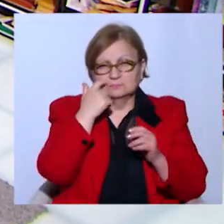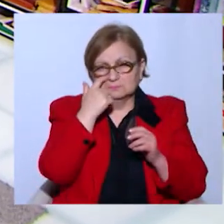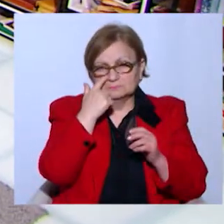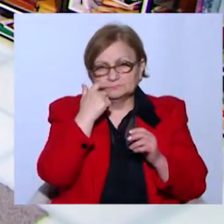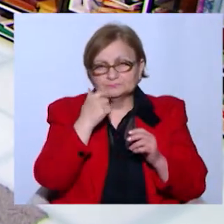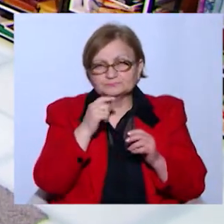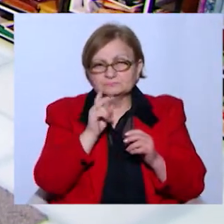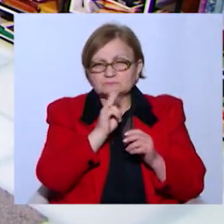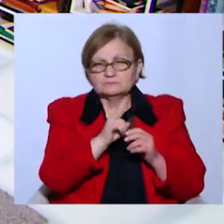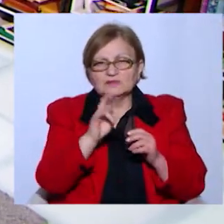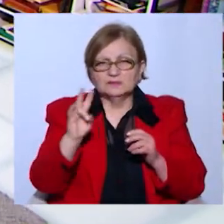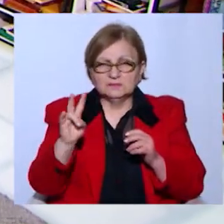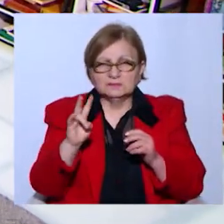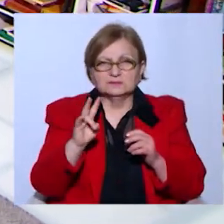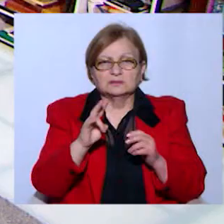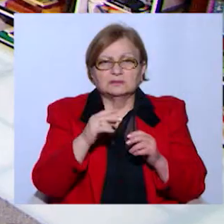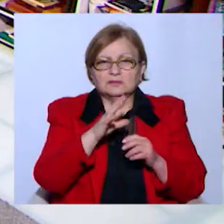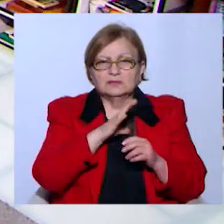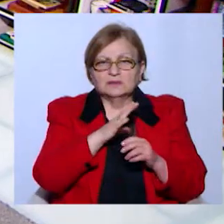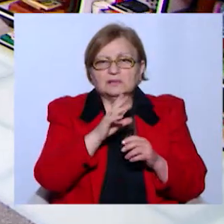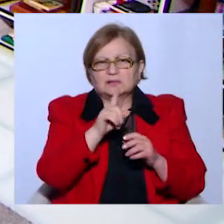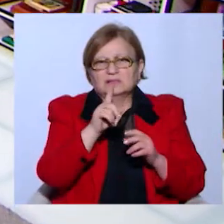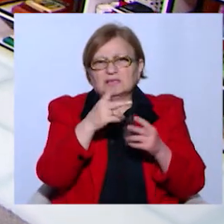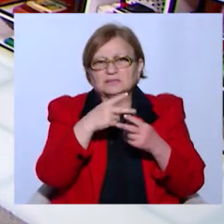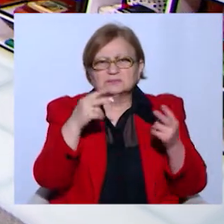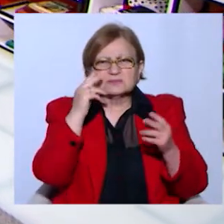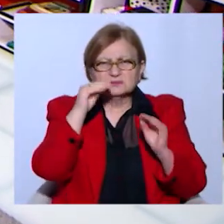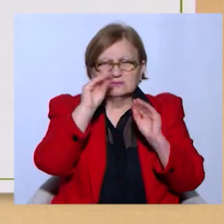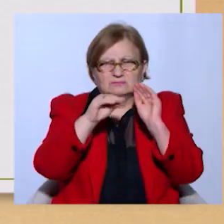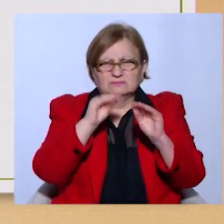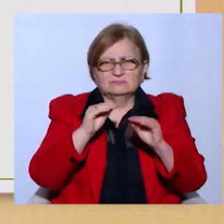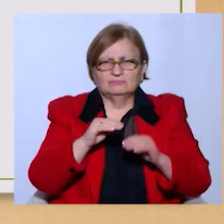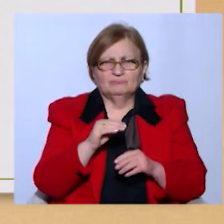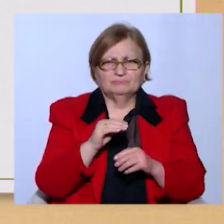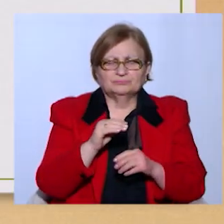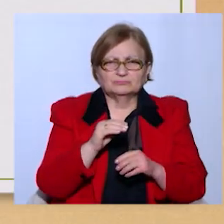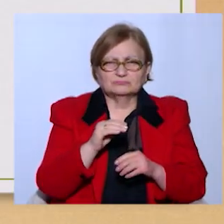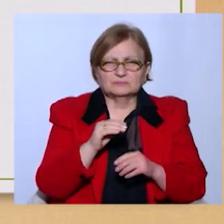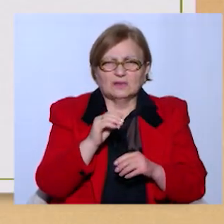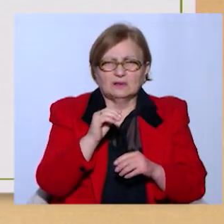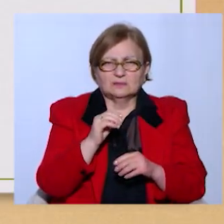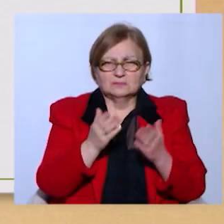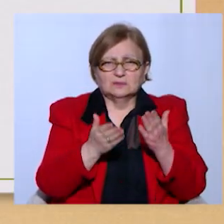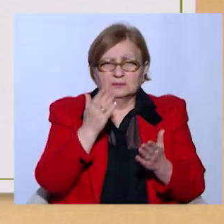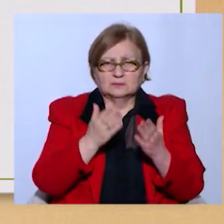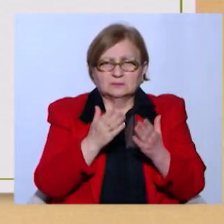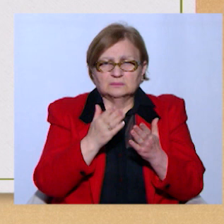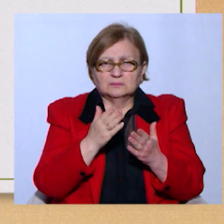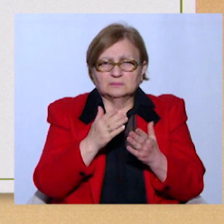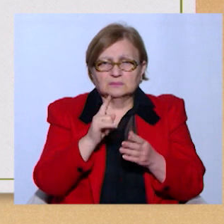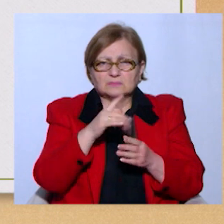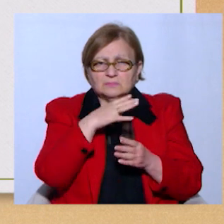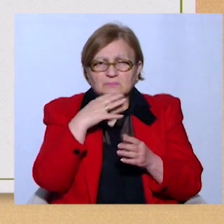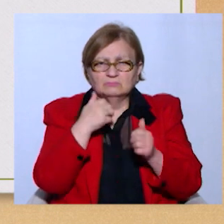kn+p სახის, სადაც k და p რაღაც რიცხვებია. მაგალითად, თუ რაიმე მიმდევრობის